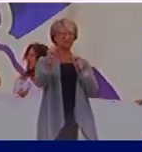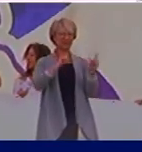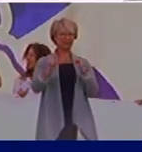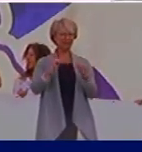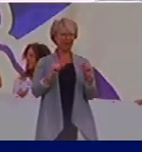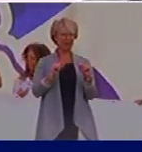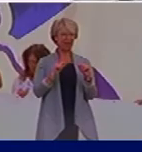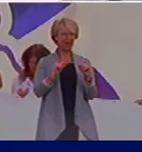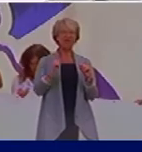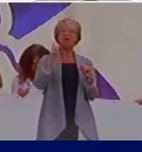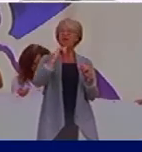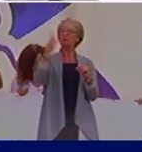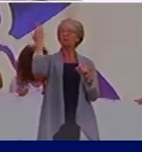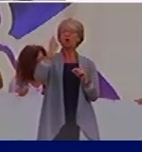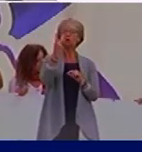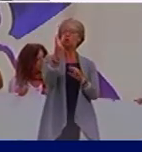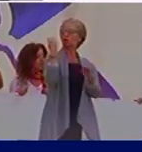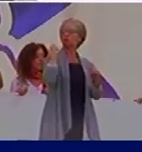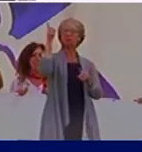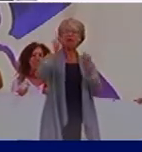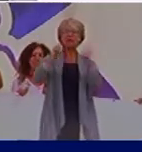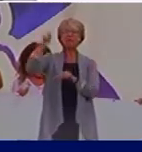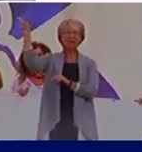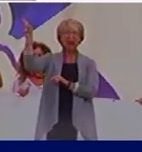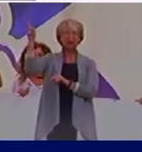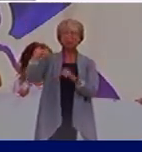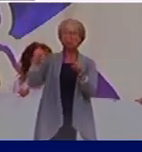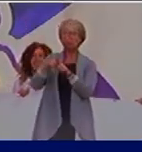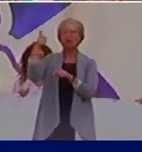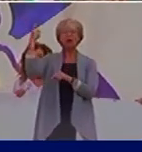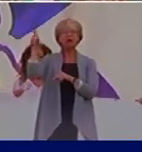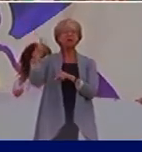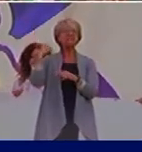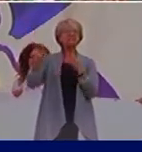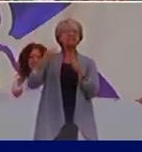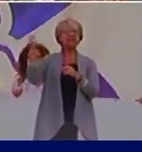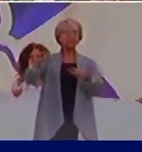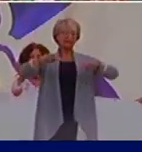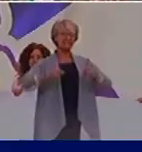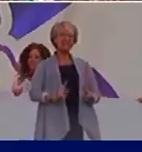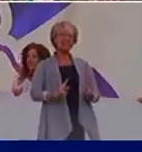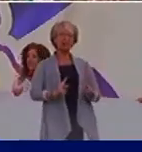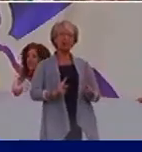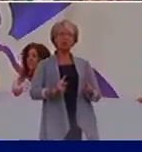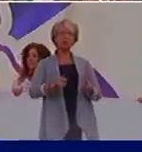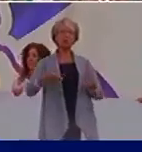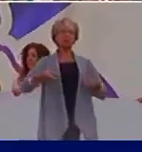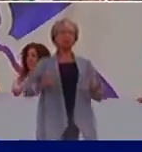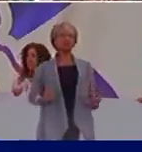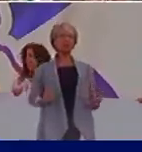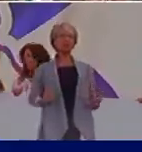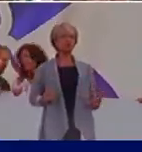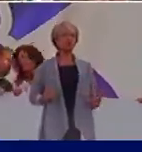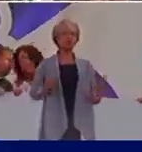non con quelli che c'erano a Milano due giorni fa, non con quelli che sono sempre seduti su una poltrona